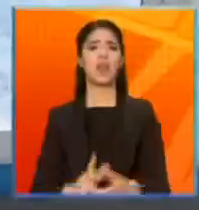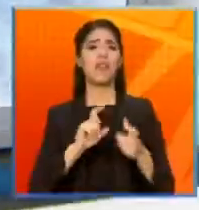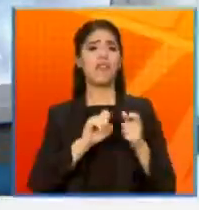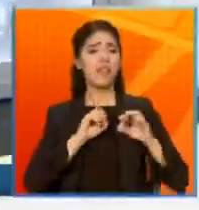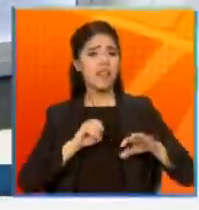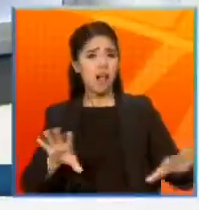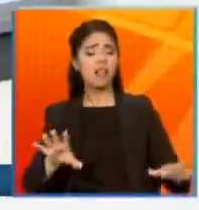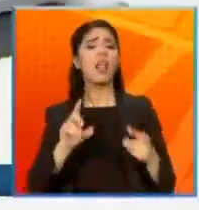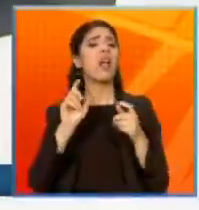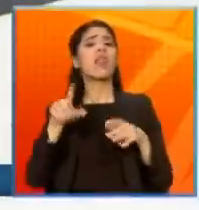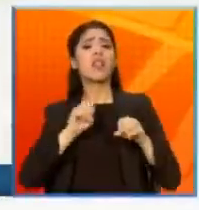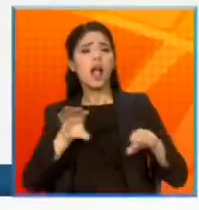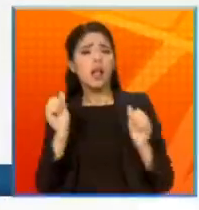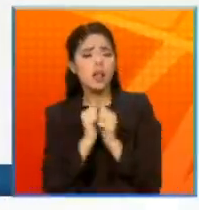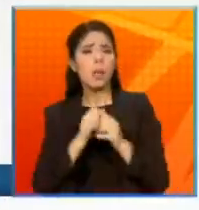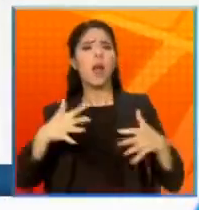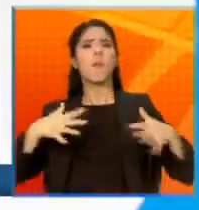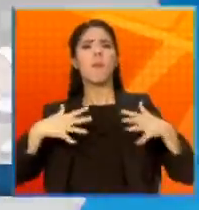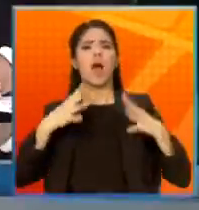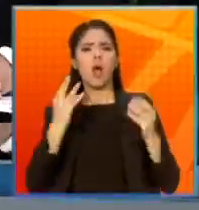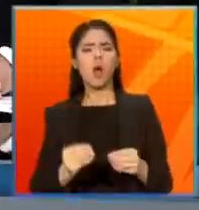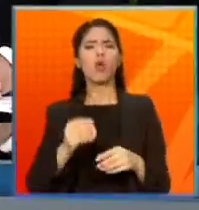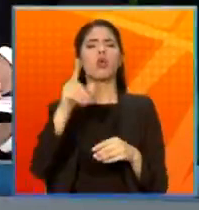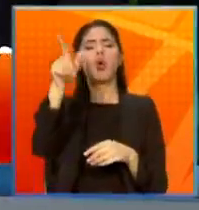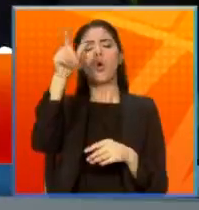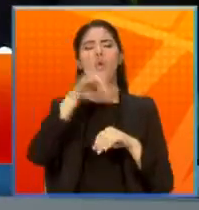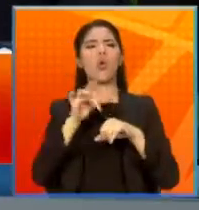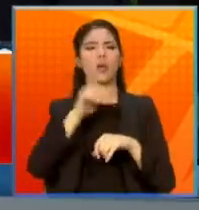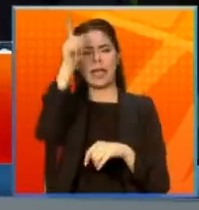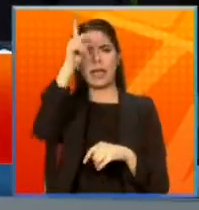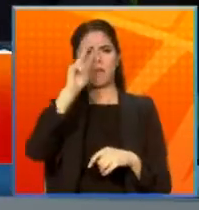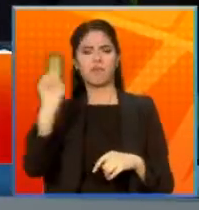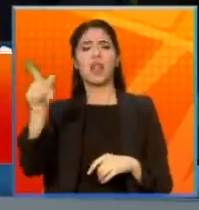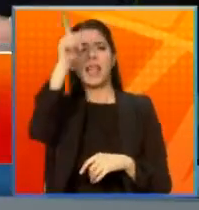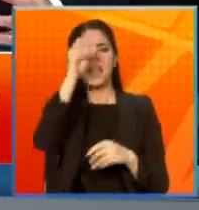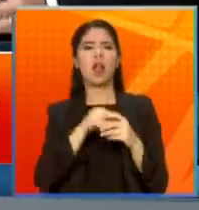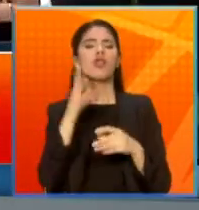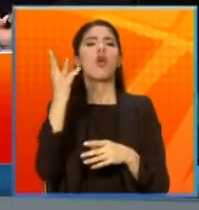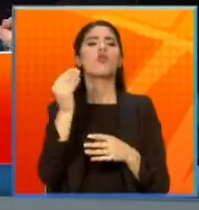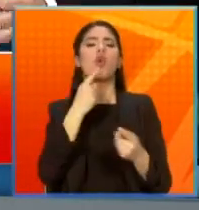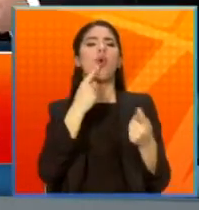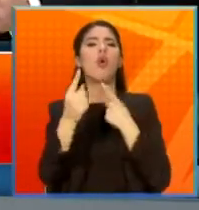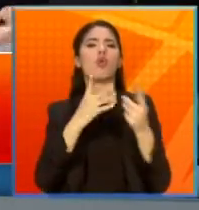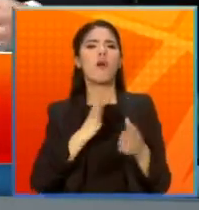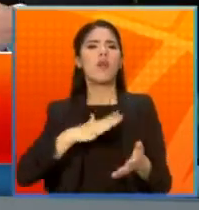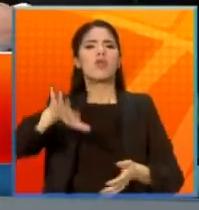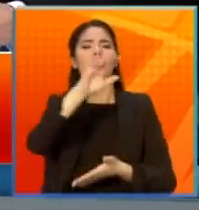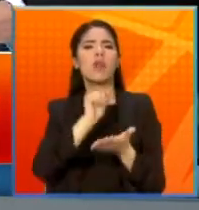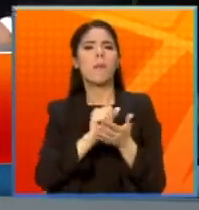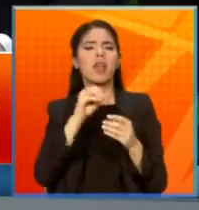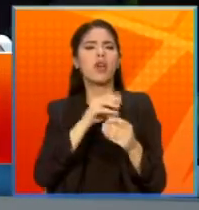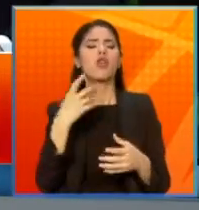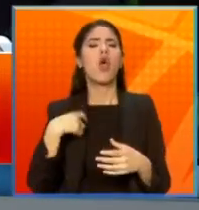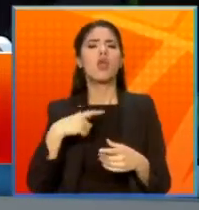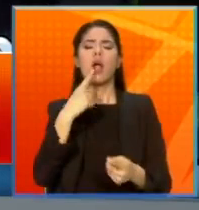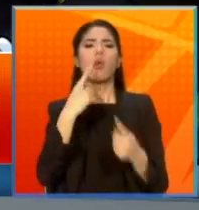Ve salgınla beraber paniğinde zirve yaptığı ülke İran. İran'la ilgili birçok söylenti var. Özellikle de sosyal medyada konuşulan,